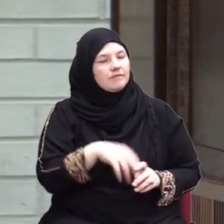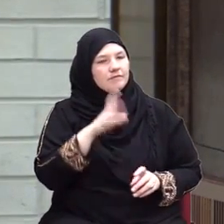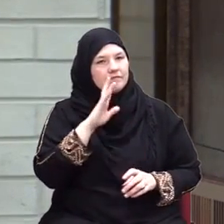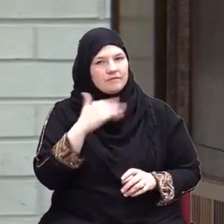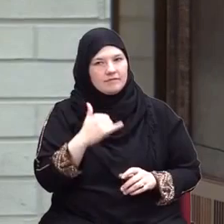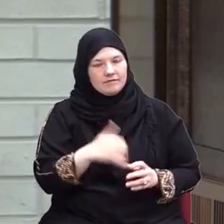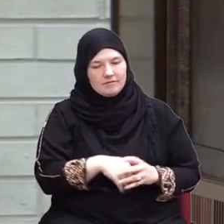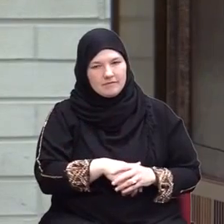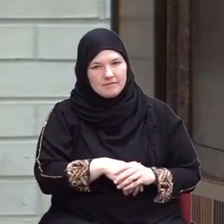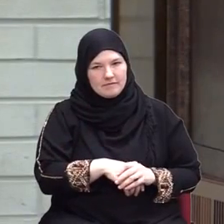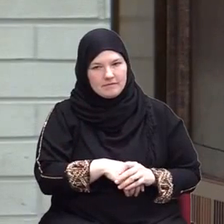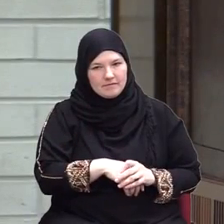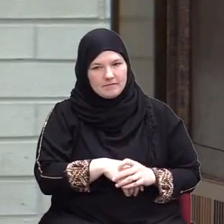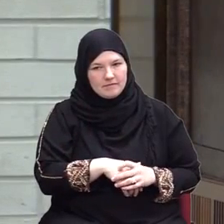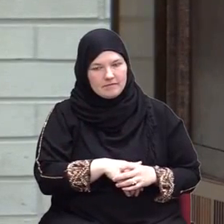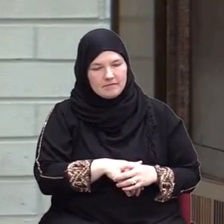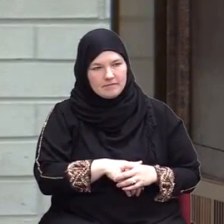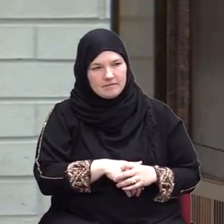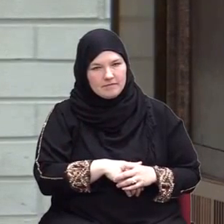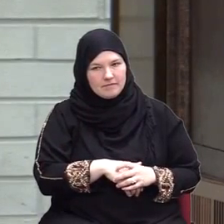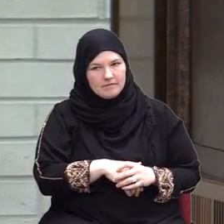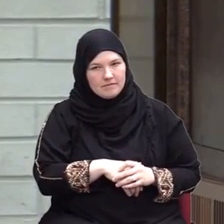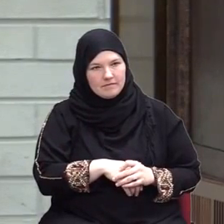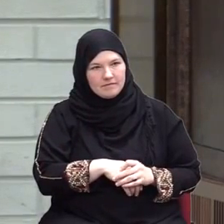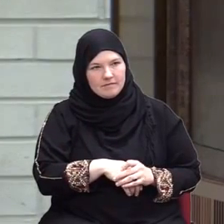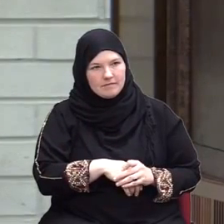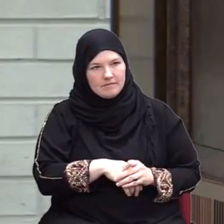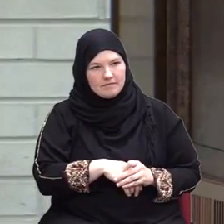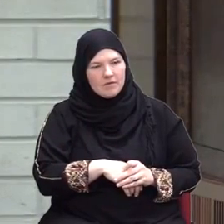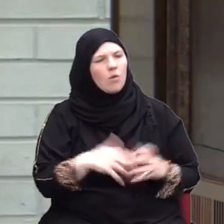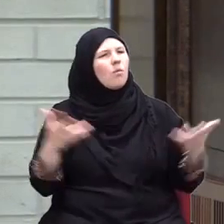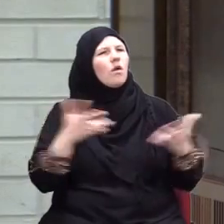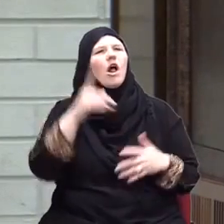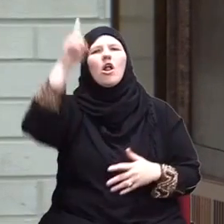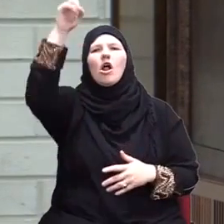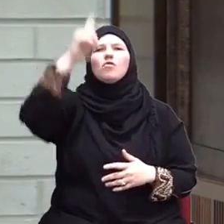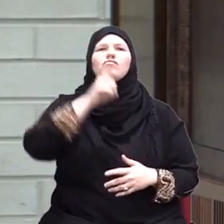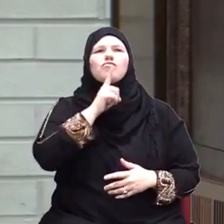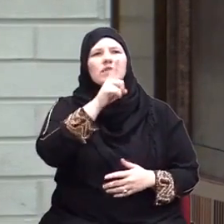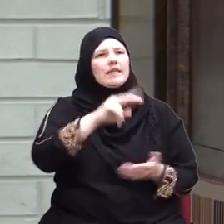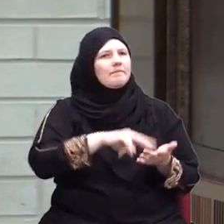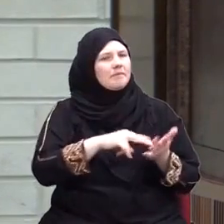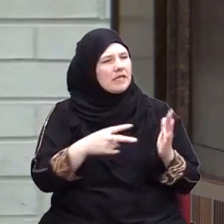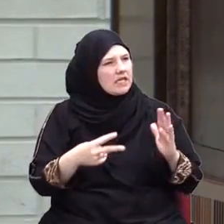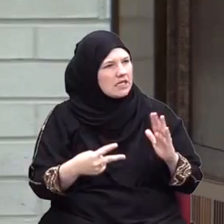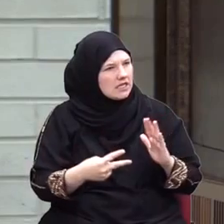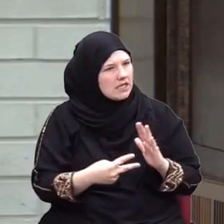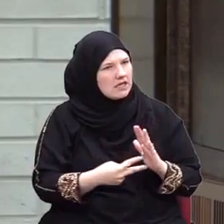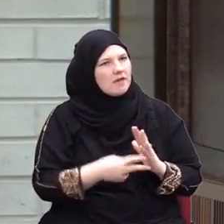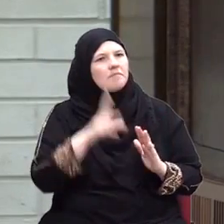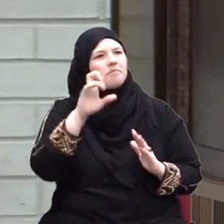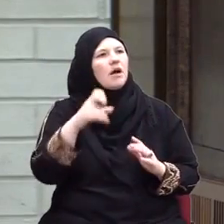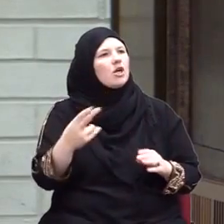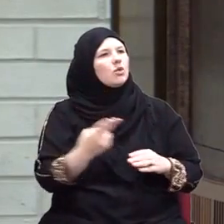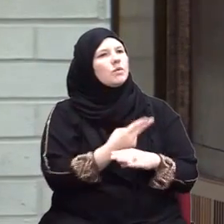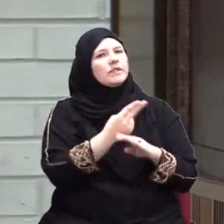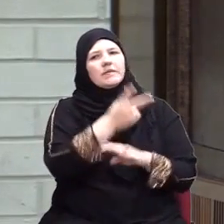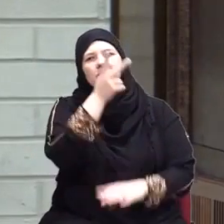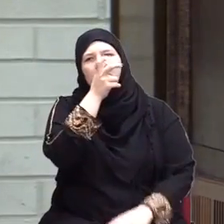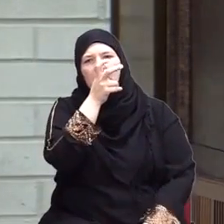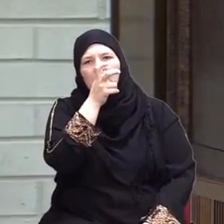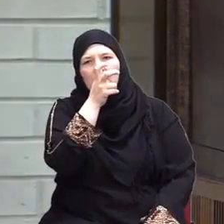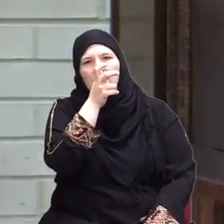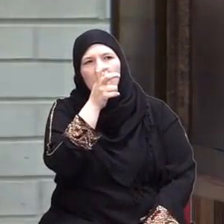فَيَقُولُونَ مَاذَا أَرَادَ اللَّهُ بِهَذَا مَثَلًا. What did Allah really mean by using the gnat as